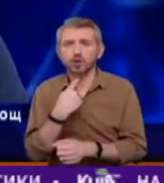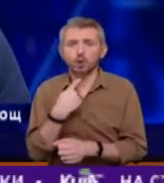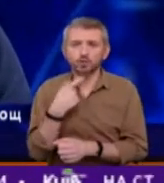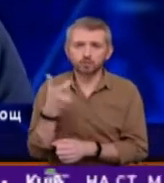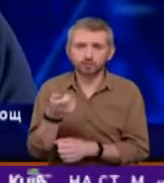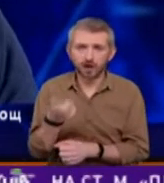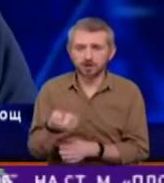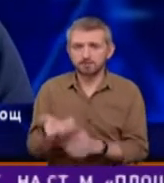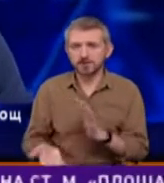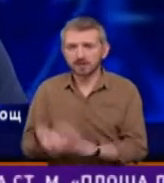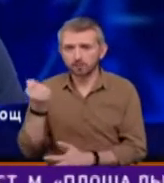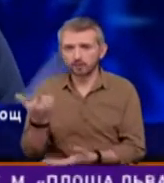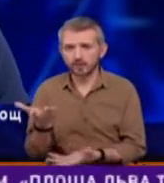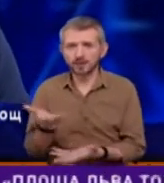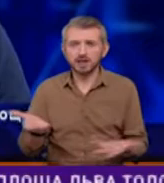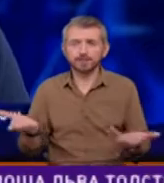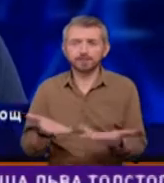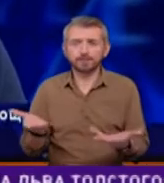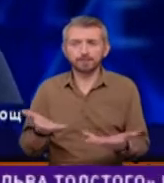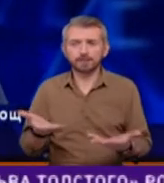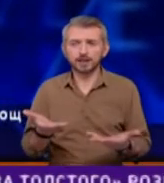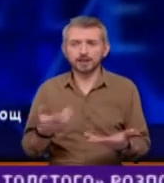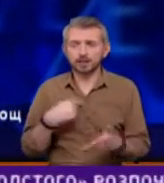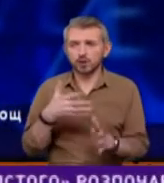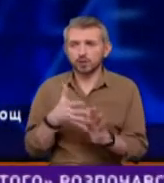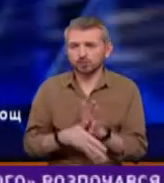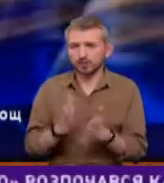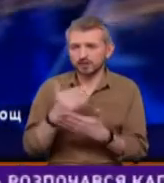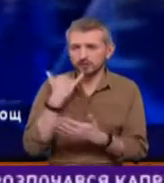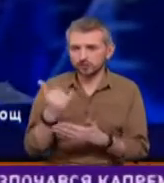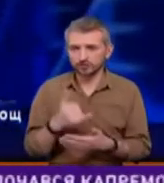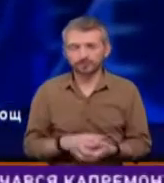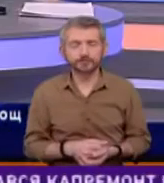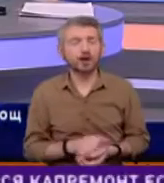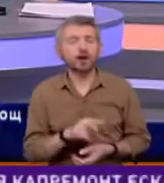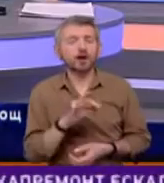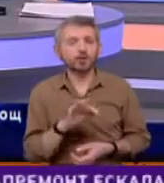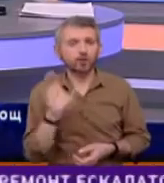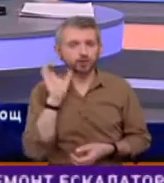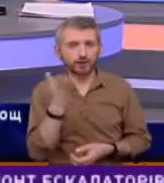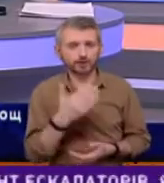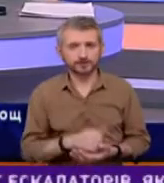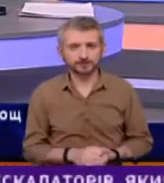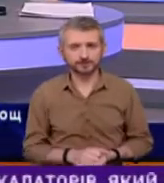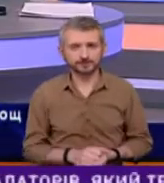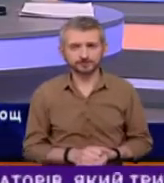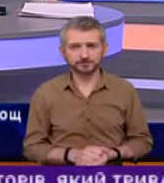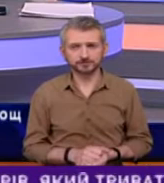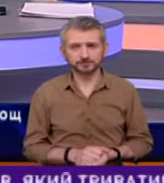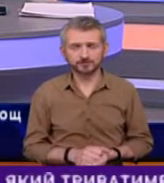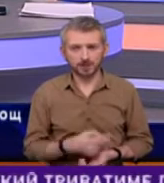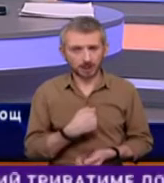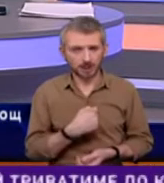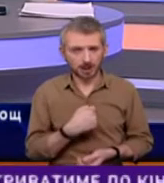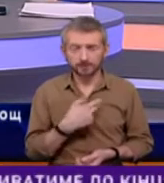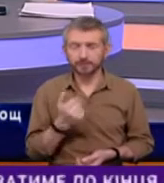голосувати, підтримувати. Якісь, я розумію, що є дзвіночок, так? Да? Алло, слухаємо вас. Дякую, пане Романе. Це я?